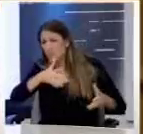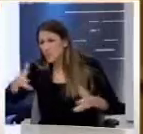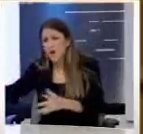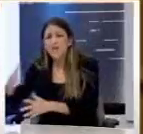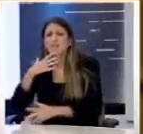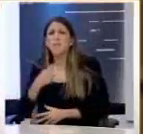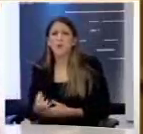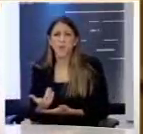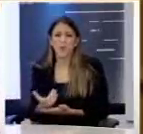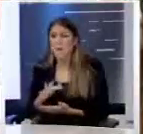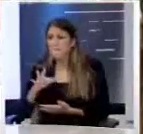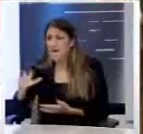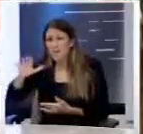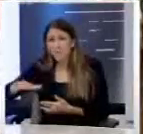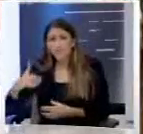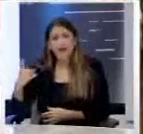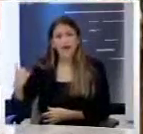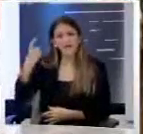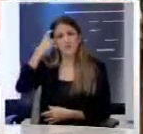μας, πείτε μας.